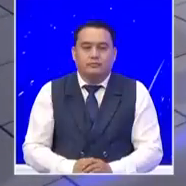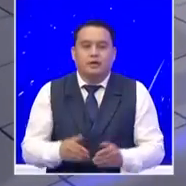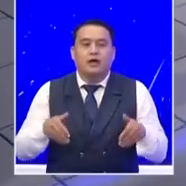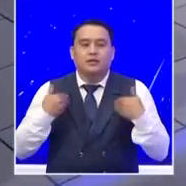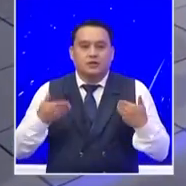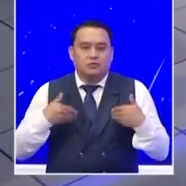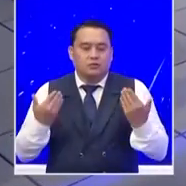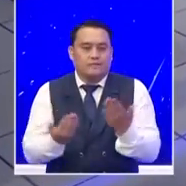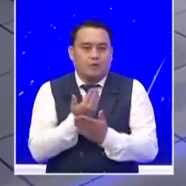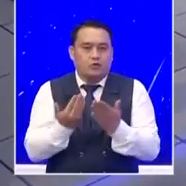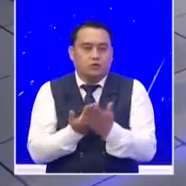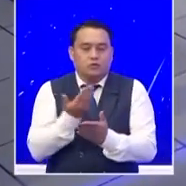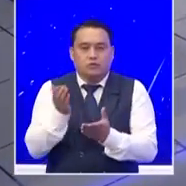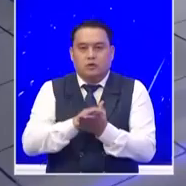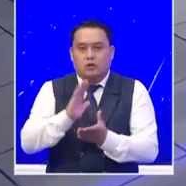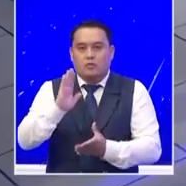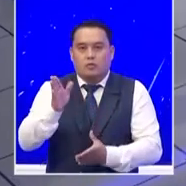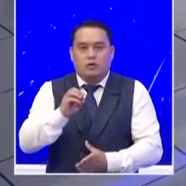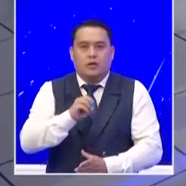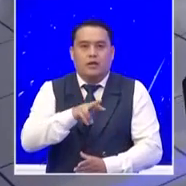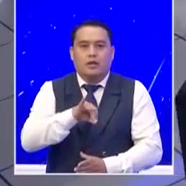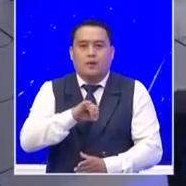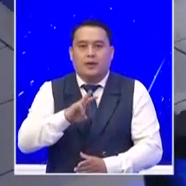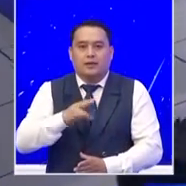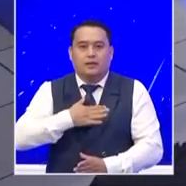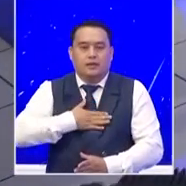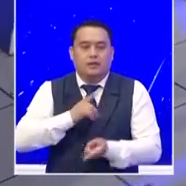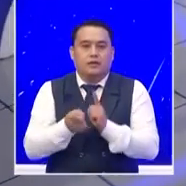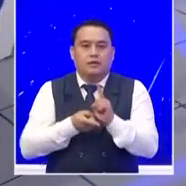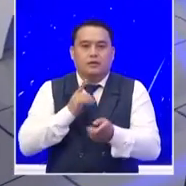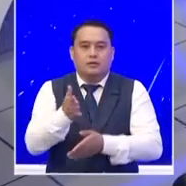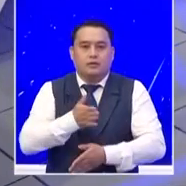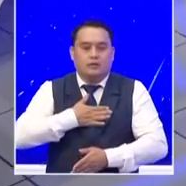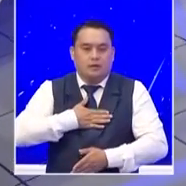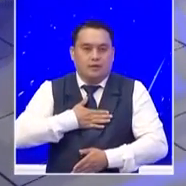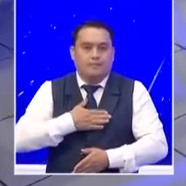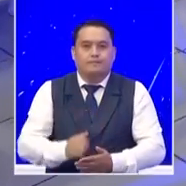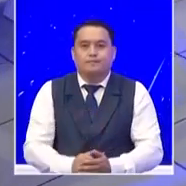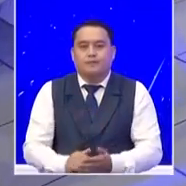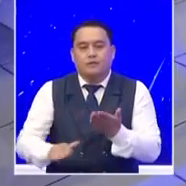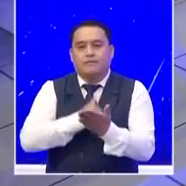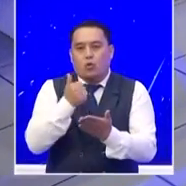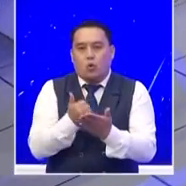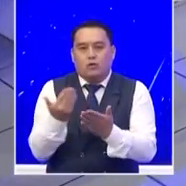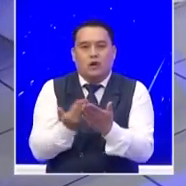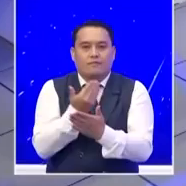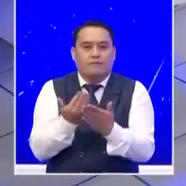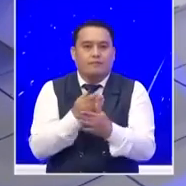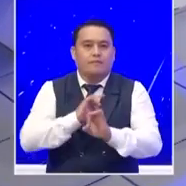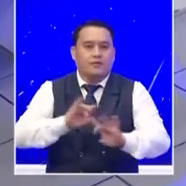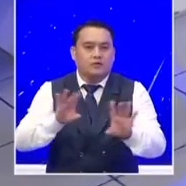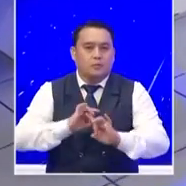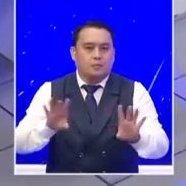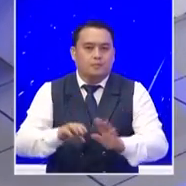Здравствуйте! Время новостей на телеканале ЖТСУ. В студии Еламан Раймбеков, и сурдоперевод обеспечивает Марат Жумабеков. И в начале выпуска коротко о